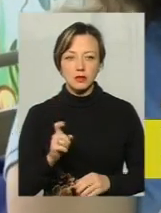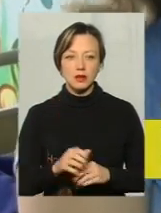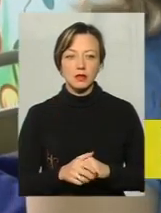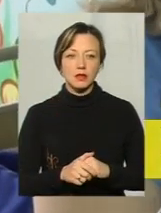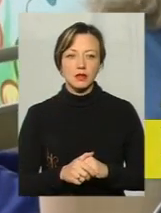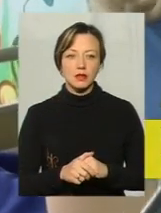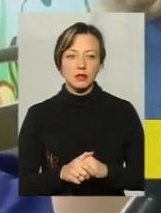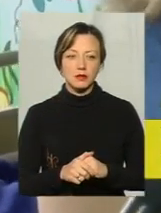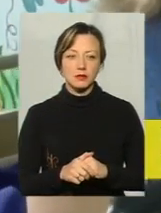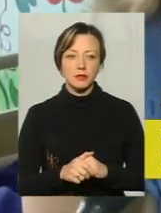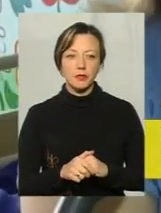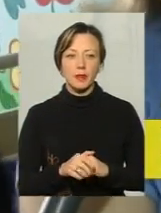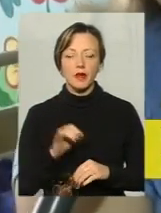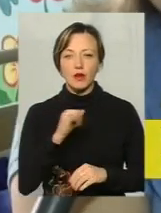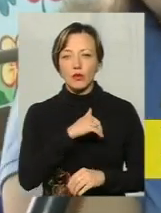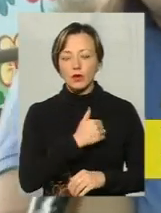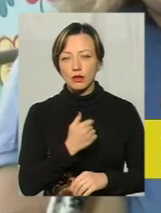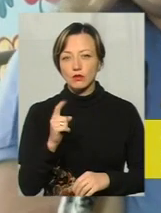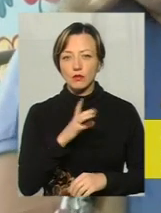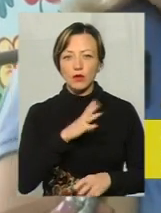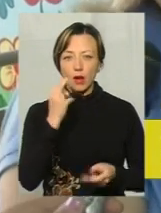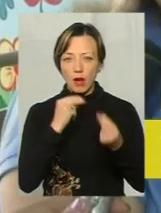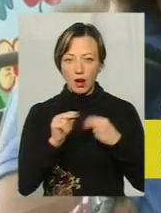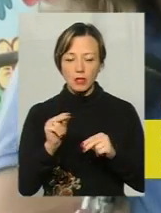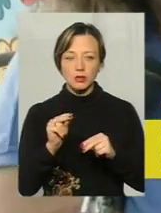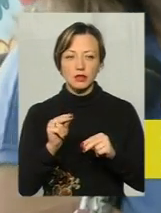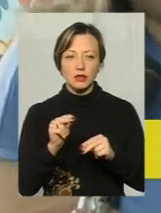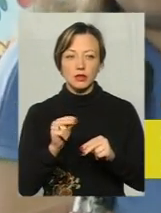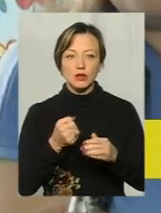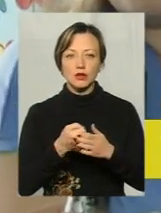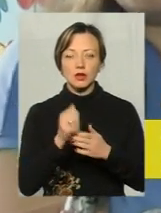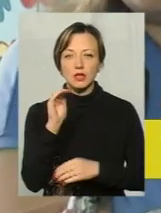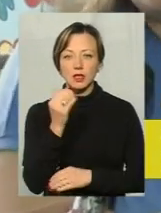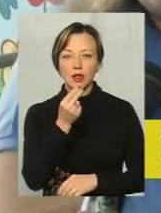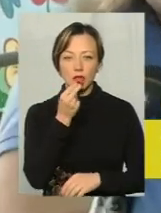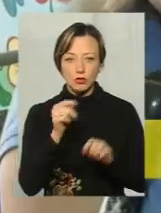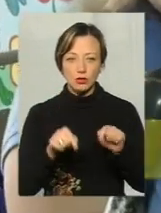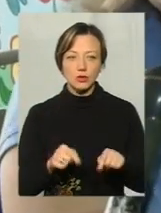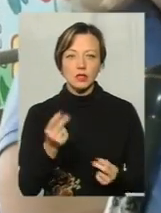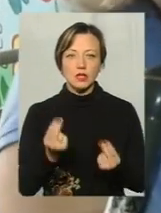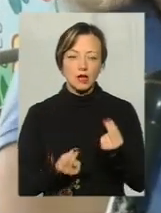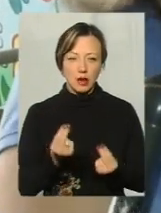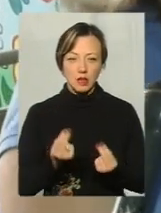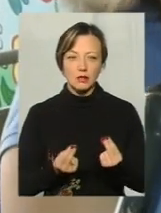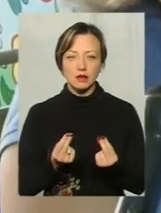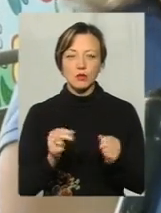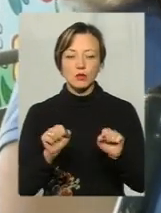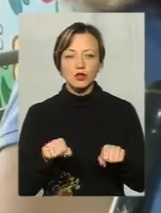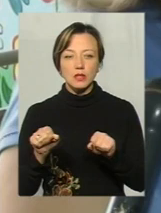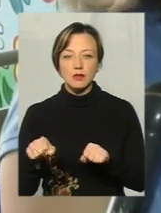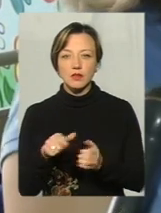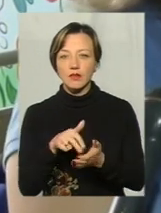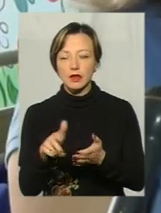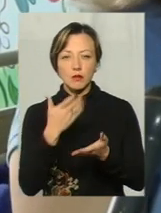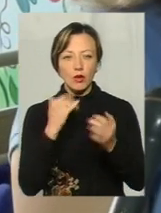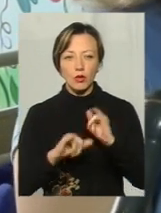і, звісно, хотілося б, щоб було краще, тому що так, та й дитина і харчується, і вона і грається. Тобто можливості вийти немає